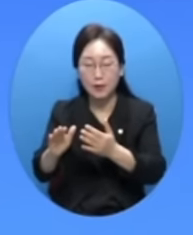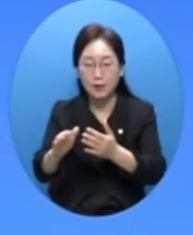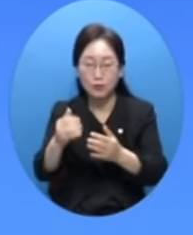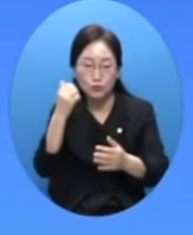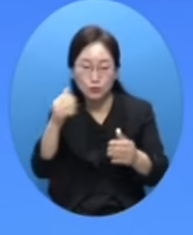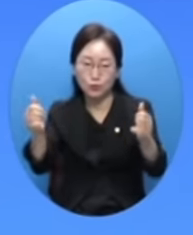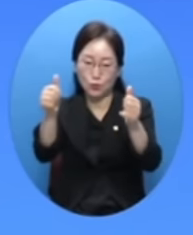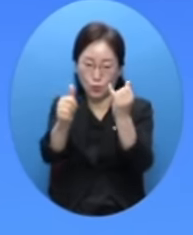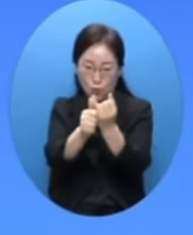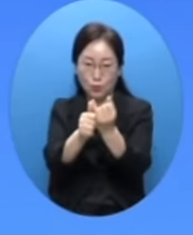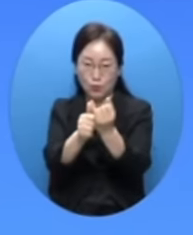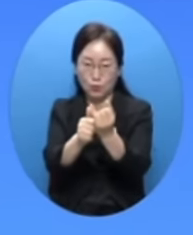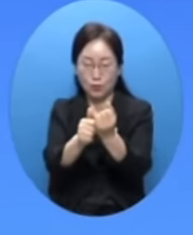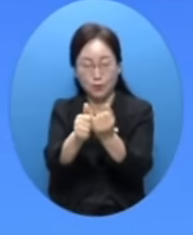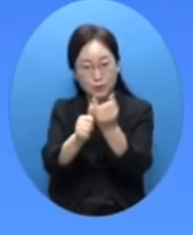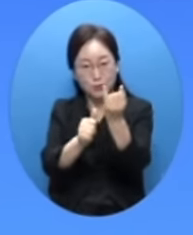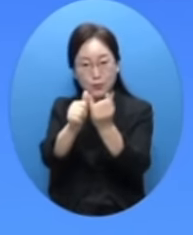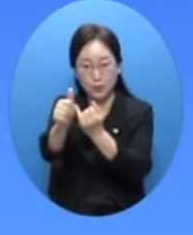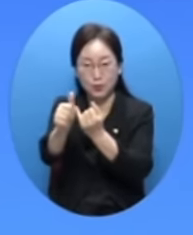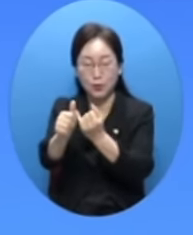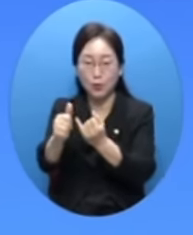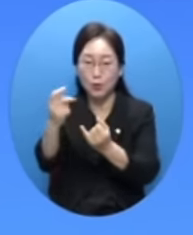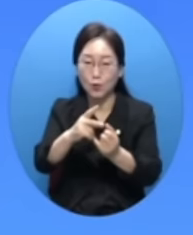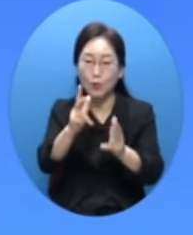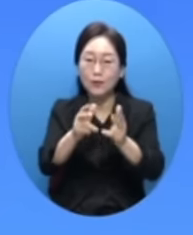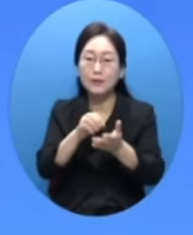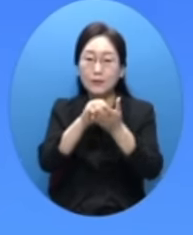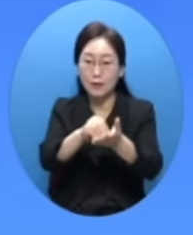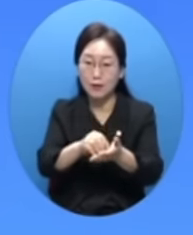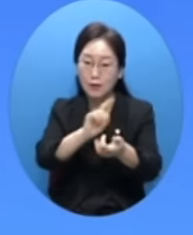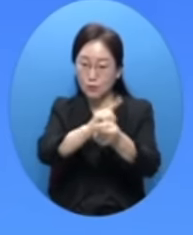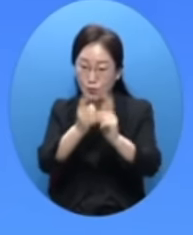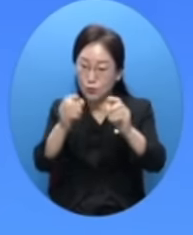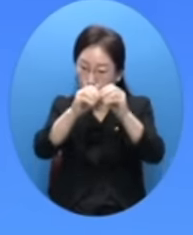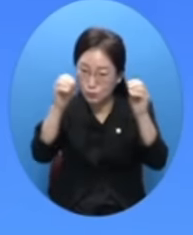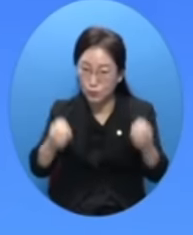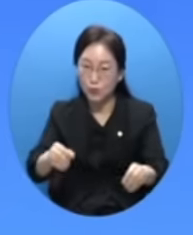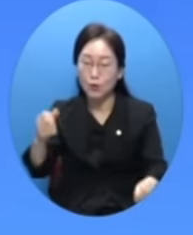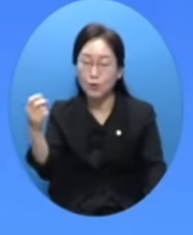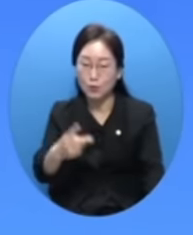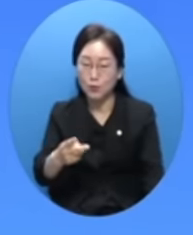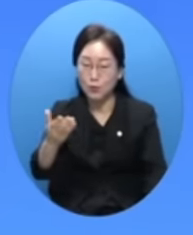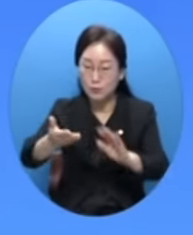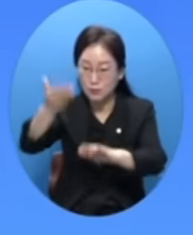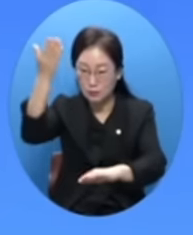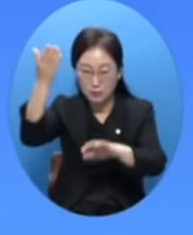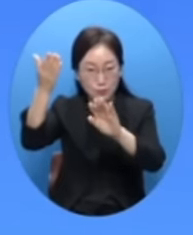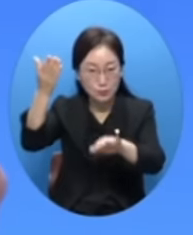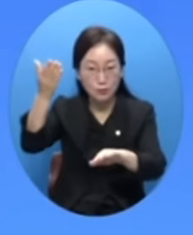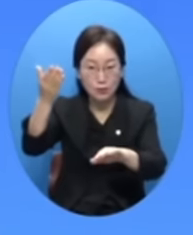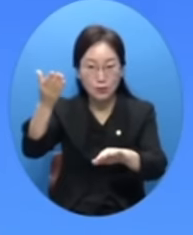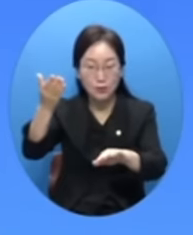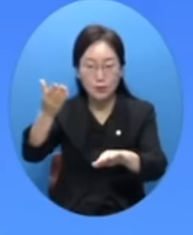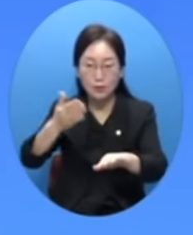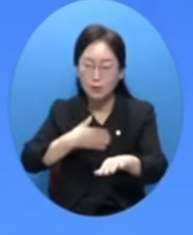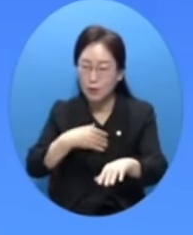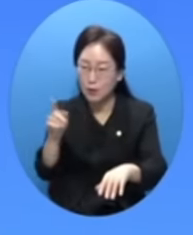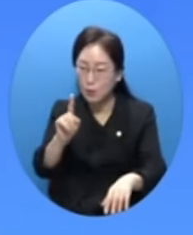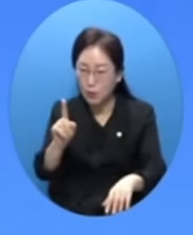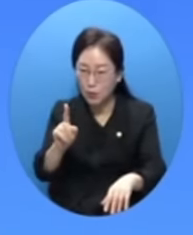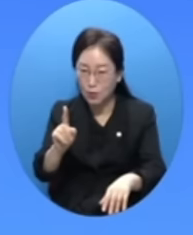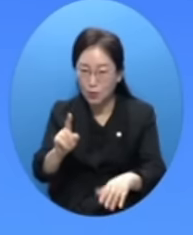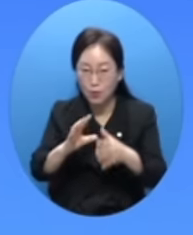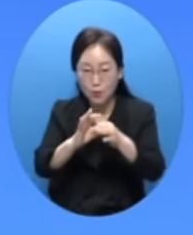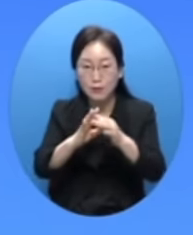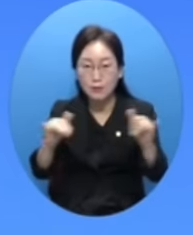배우자, 또 직장에서는 직장 동료, 상사로부터 내가 속한 구성원으로부터